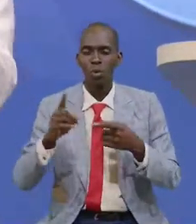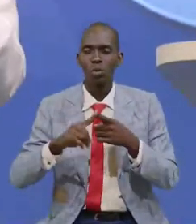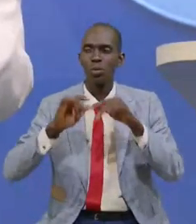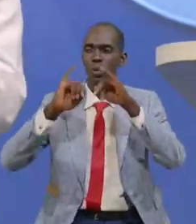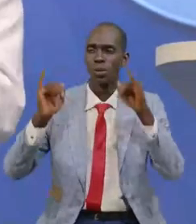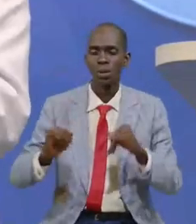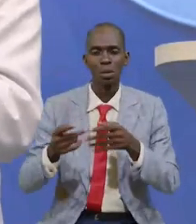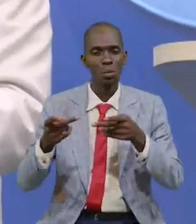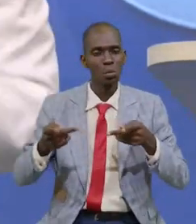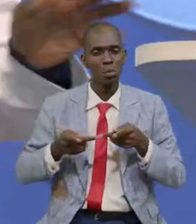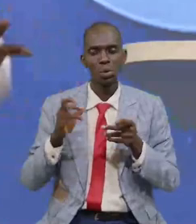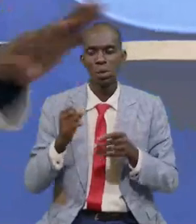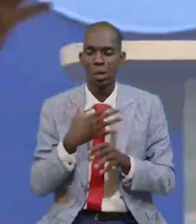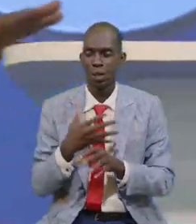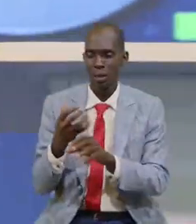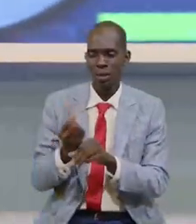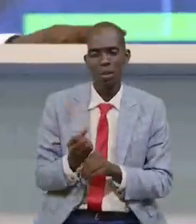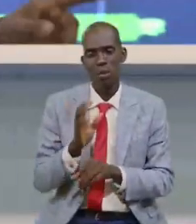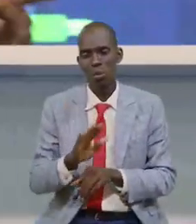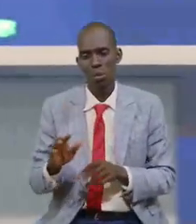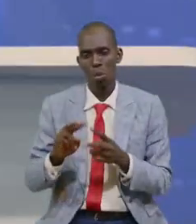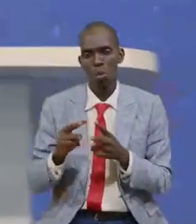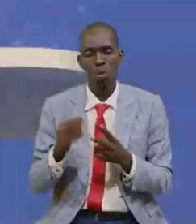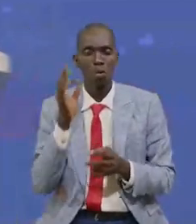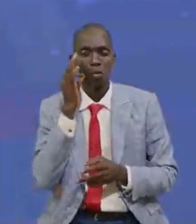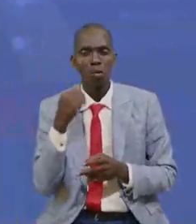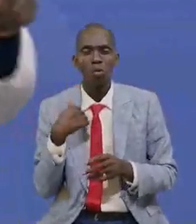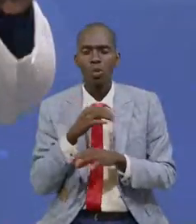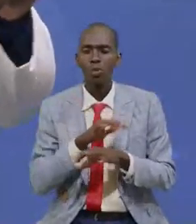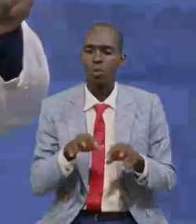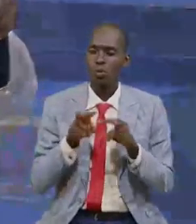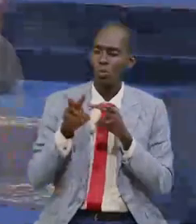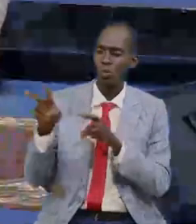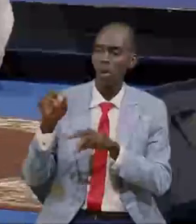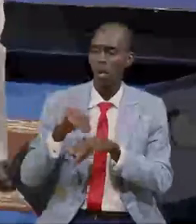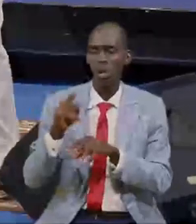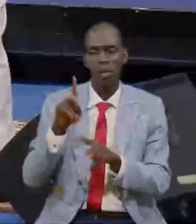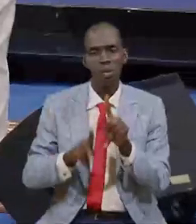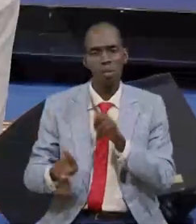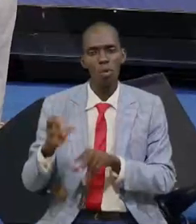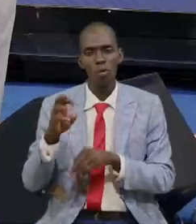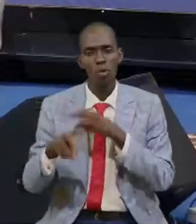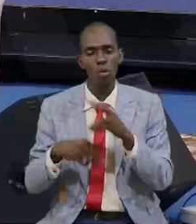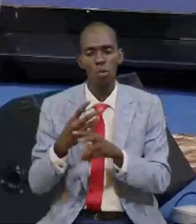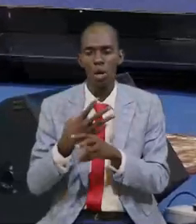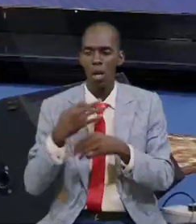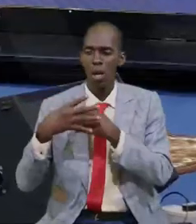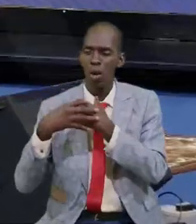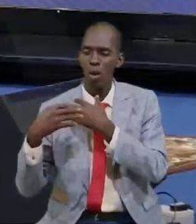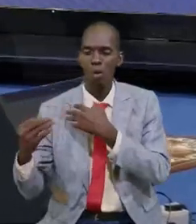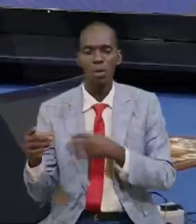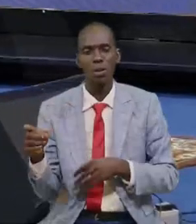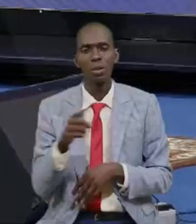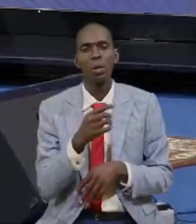des rituels pour avoir des fruits. On ne regarde pas les gens du monde et les imiter, les